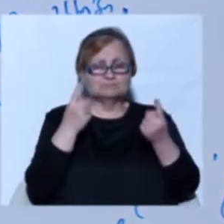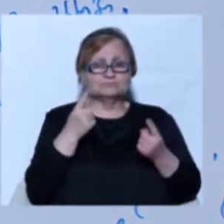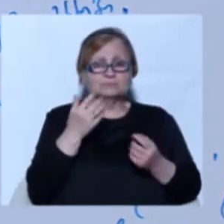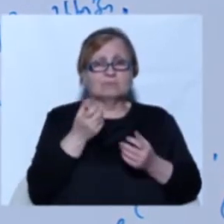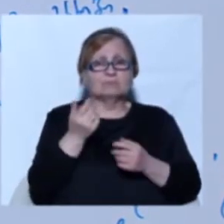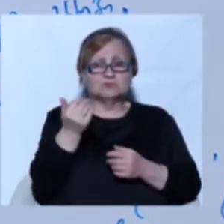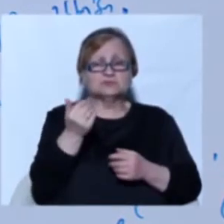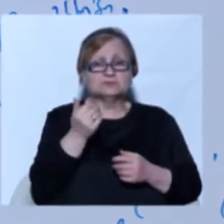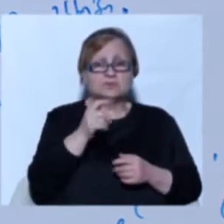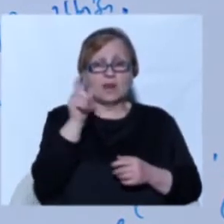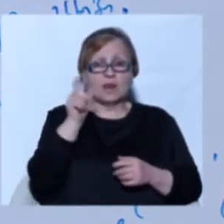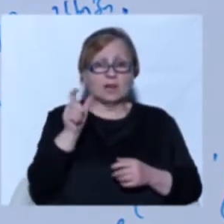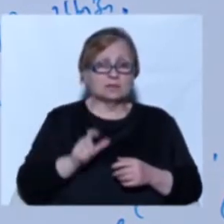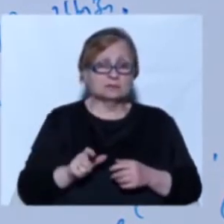ლექსები